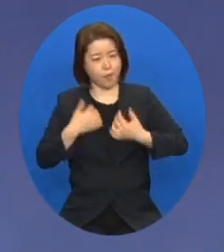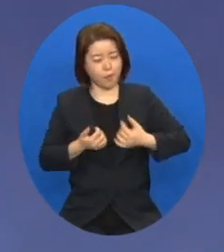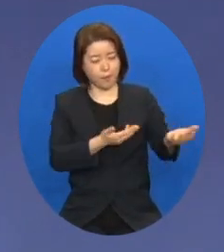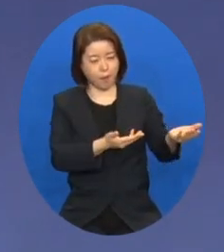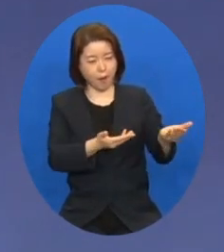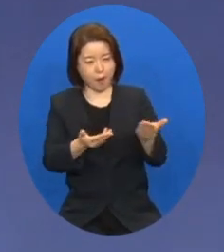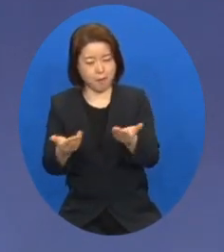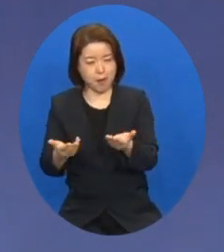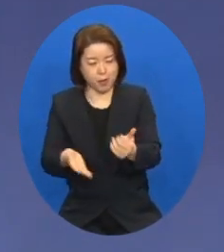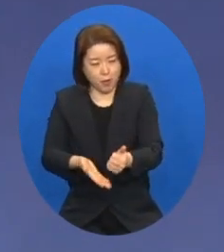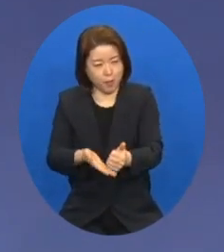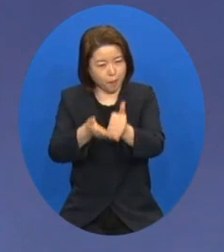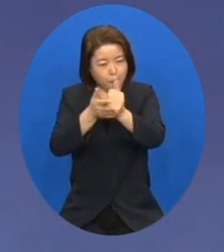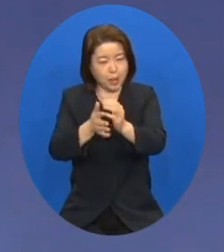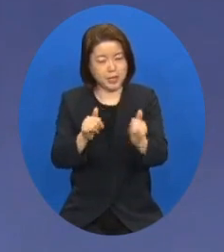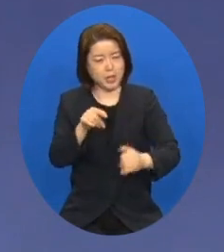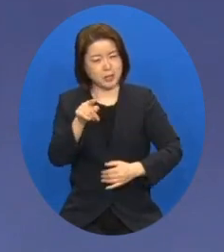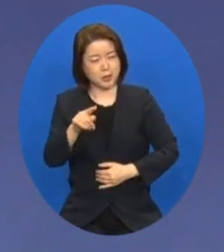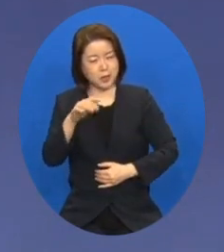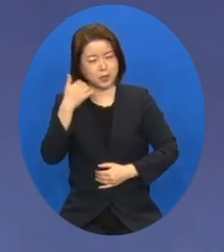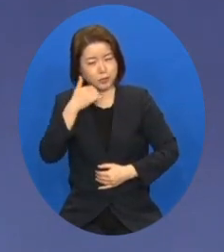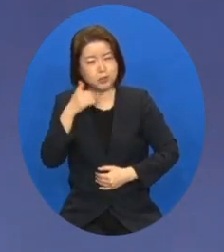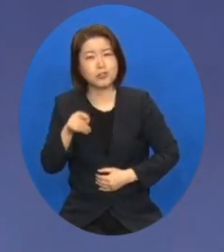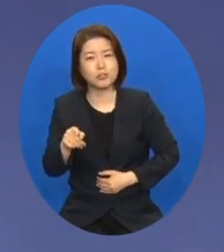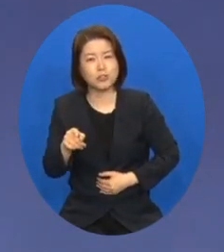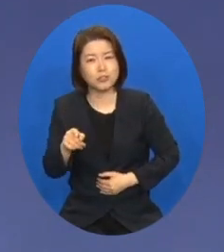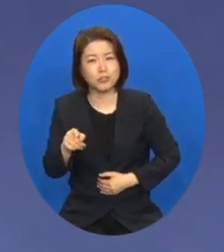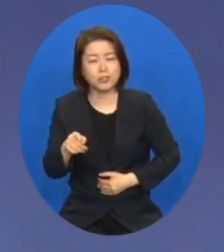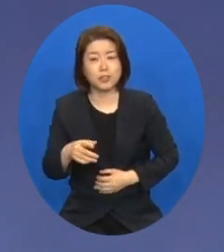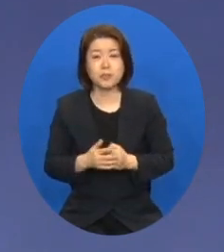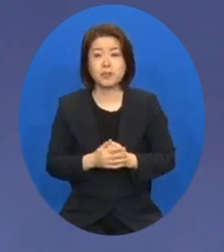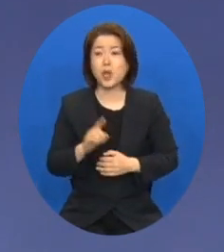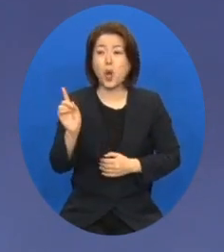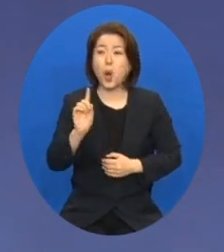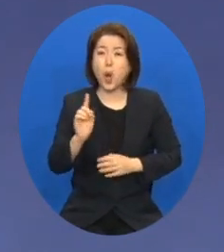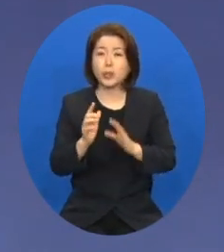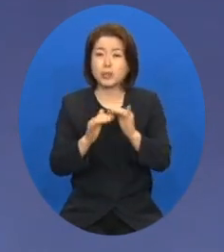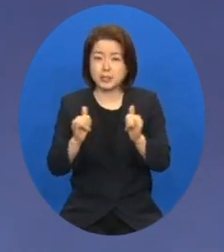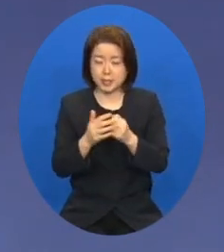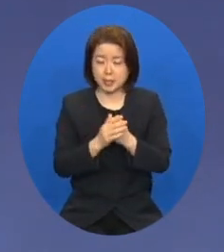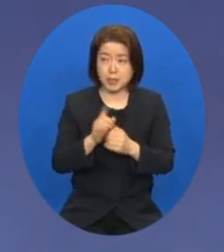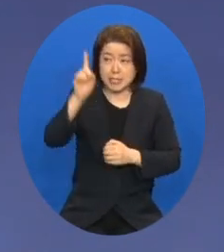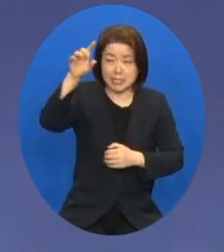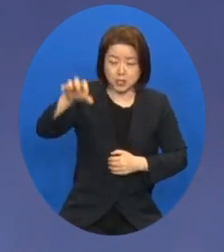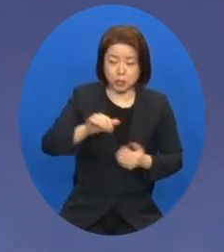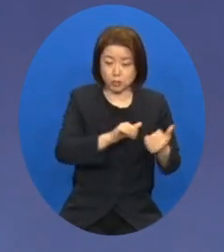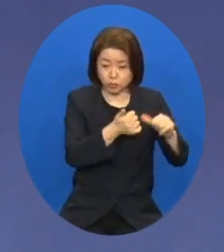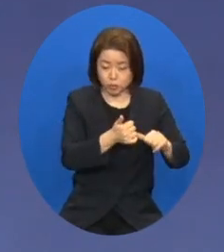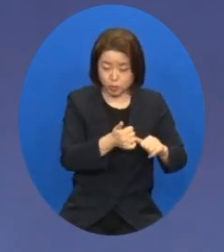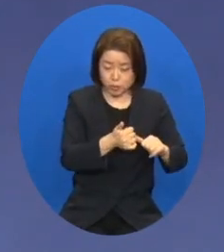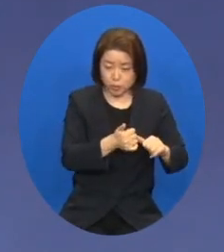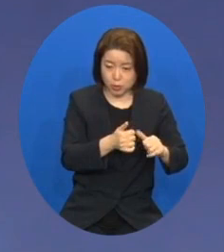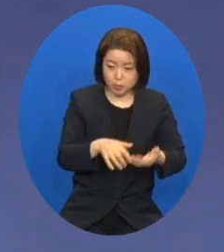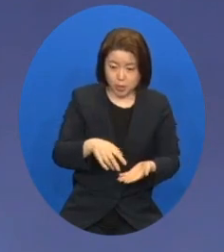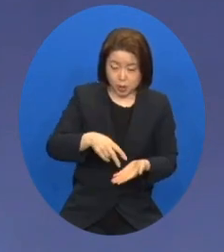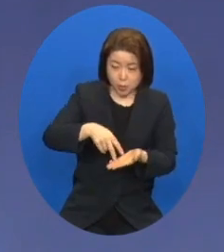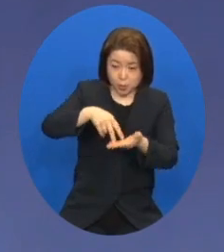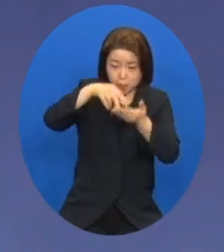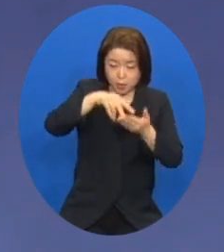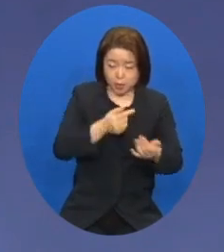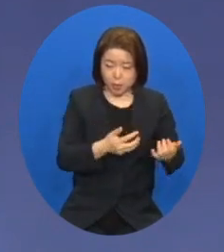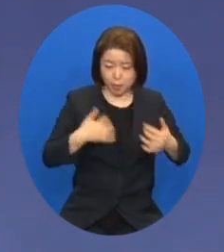받고 대접을 받는 저사람이 누군가 어떤 사람이 이제 천국으로 죽어서 천국으로 오는 그